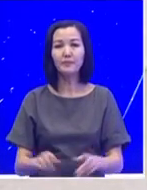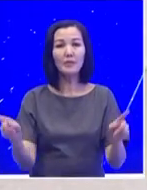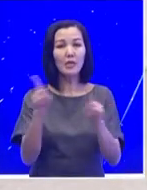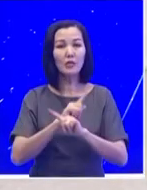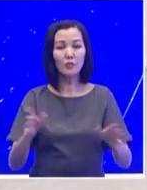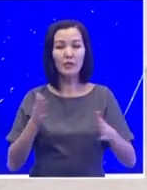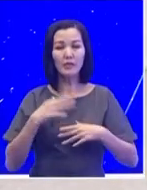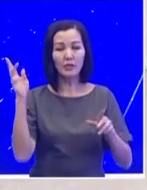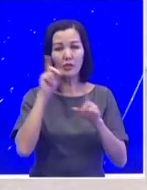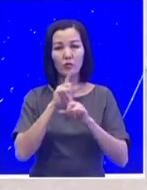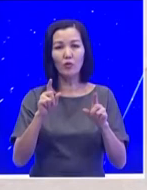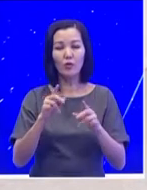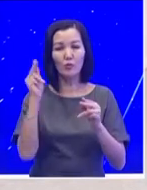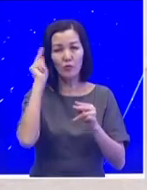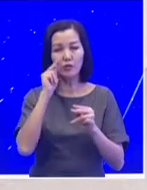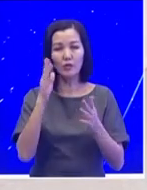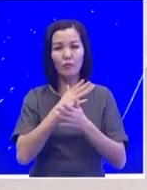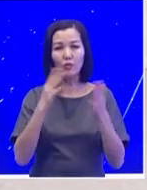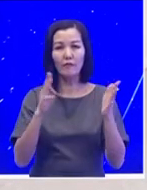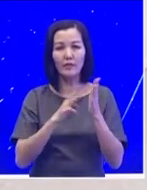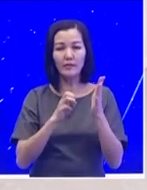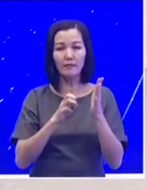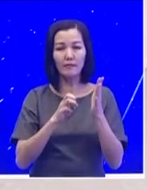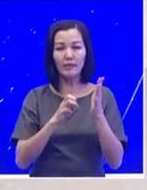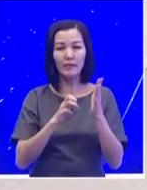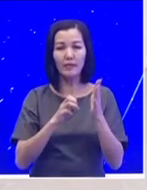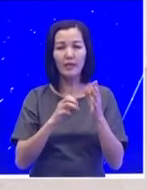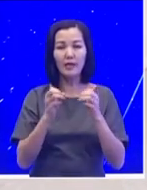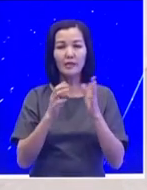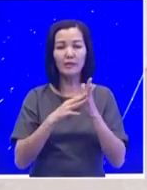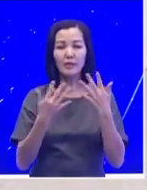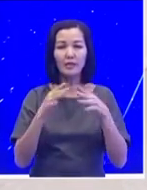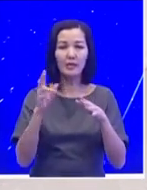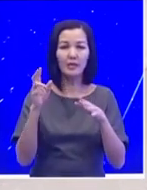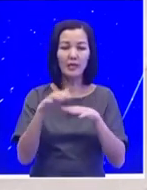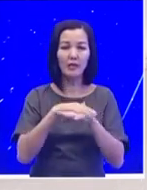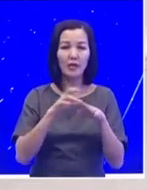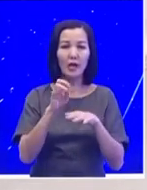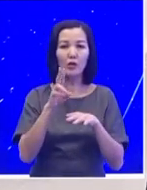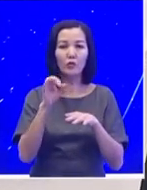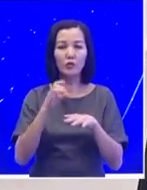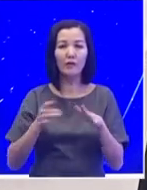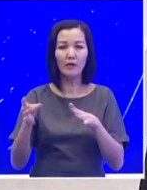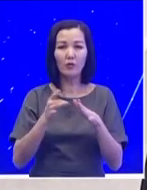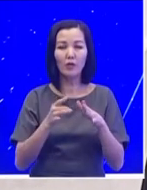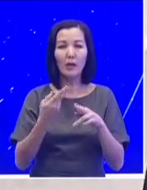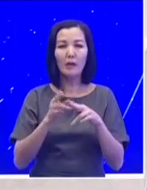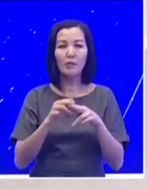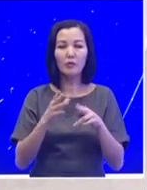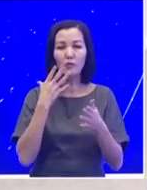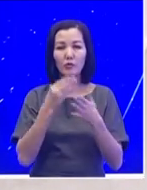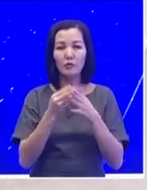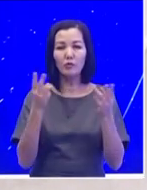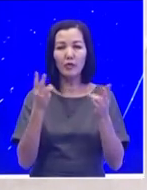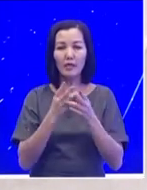Особенность нашей школы в том, что в ней учатся более 80 детей из 17 населенных пунктов Аксуйского района, потому что у нас есть свой